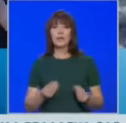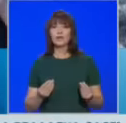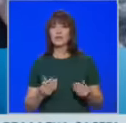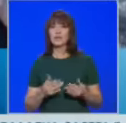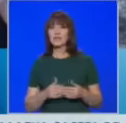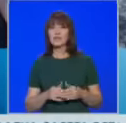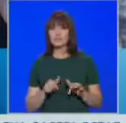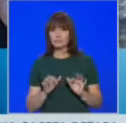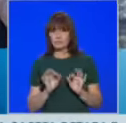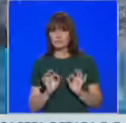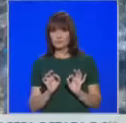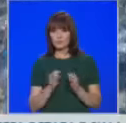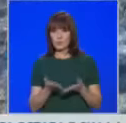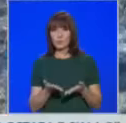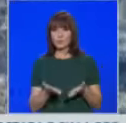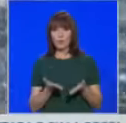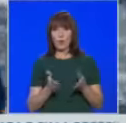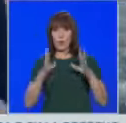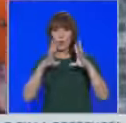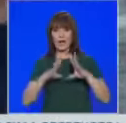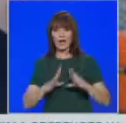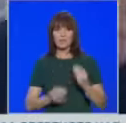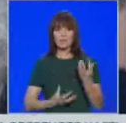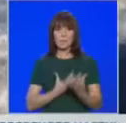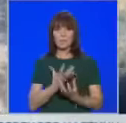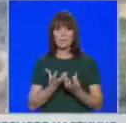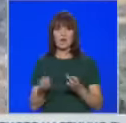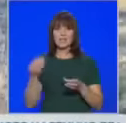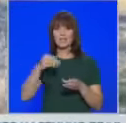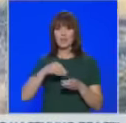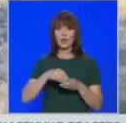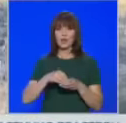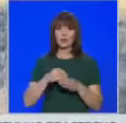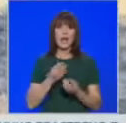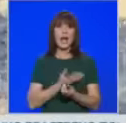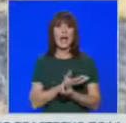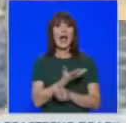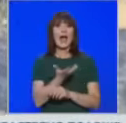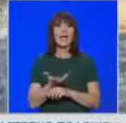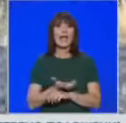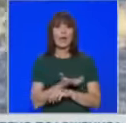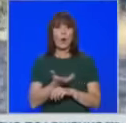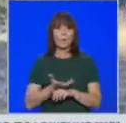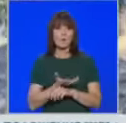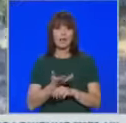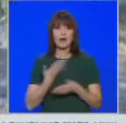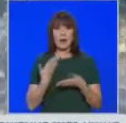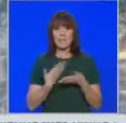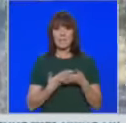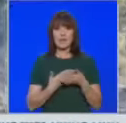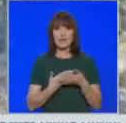Добър вечер. Току-що в гасенето на пожара тук се включи и хеликоптер. Да, пожарът избухва в близост